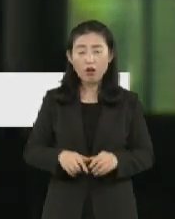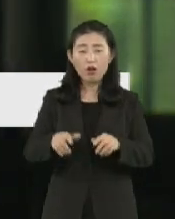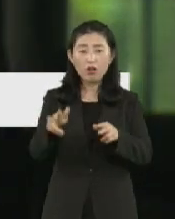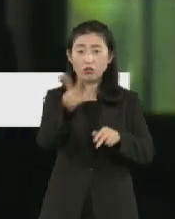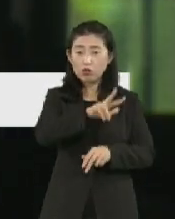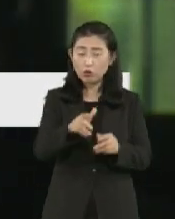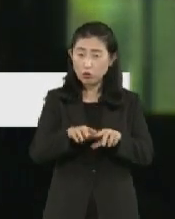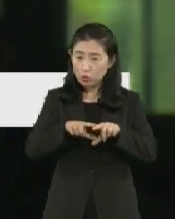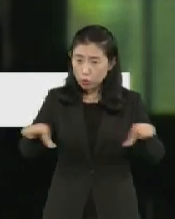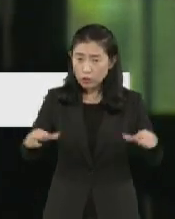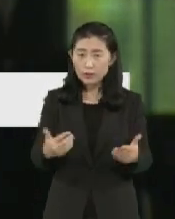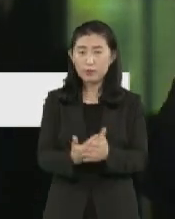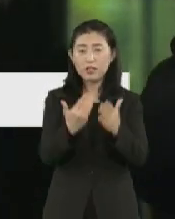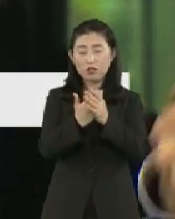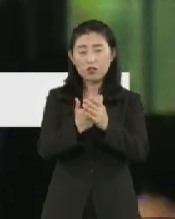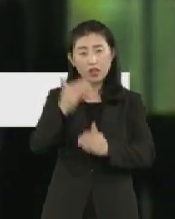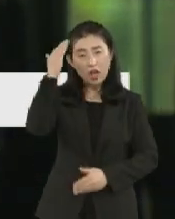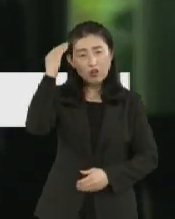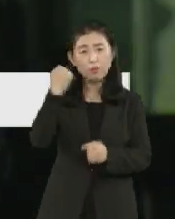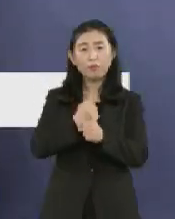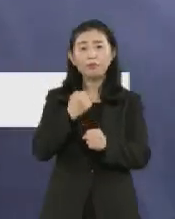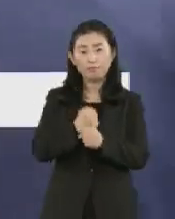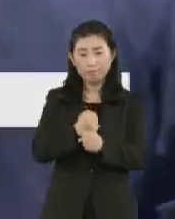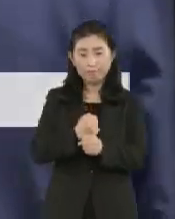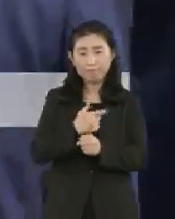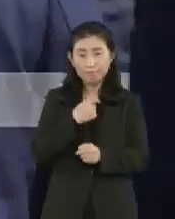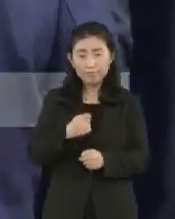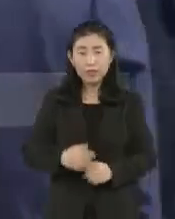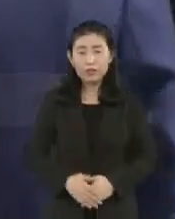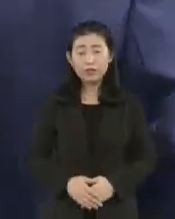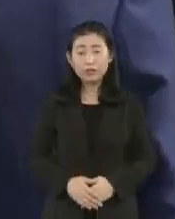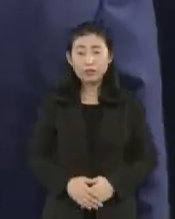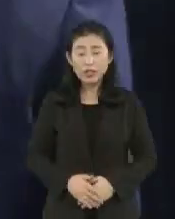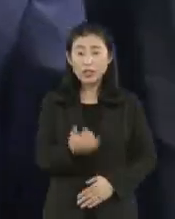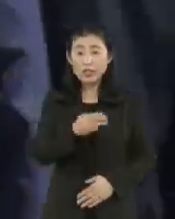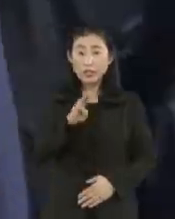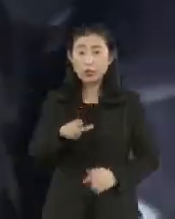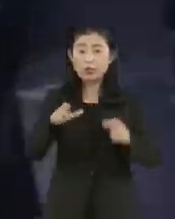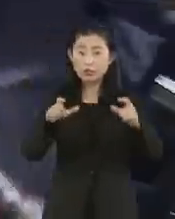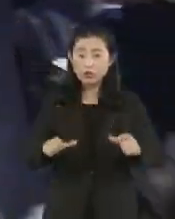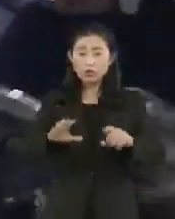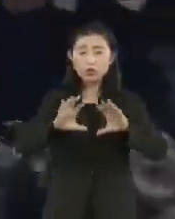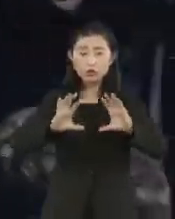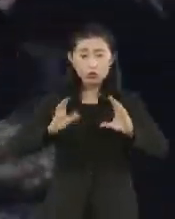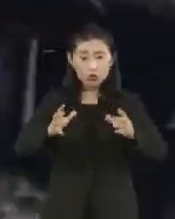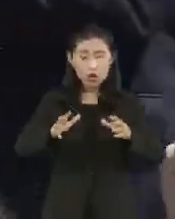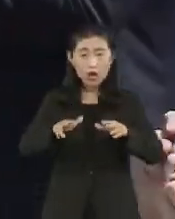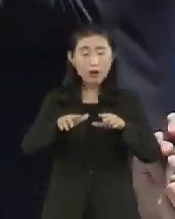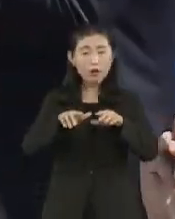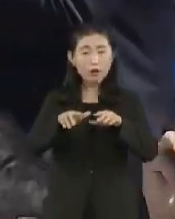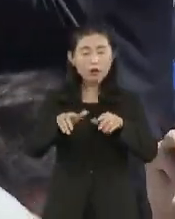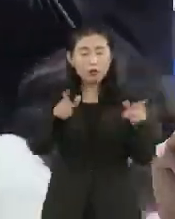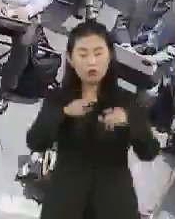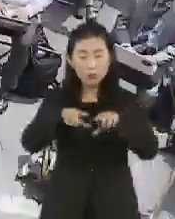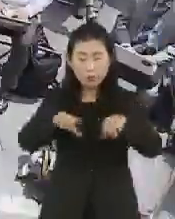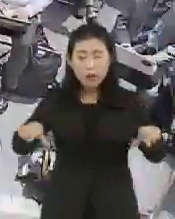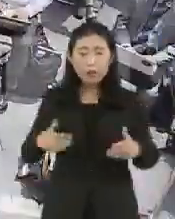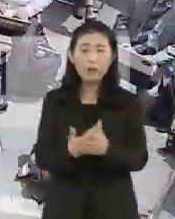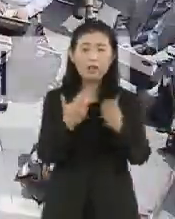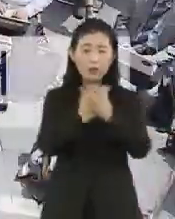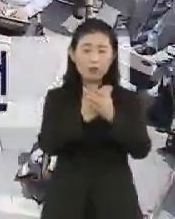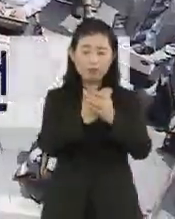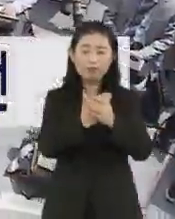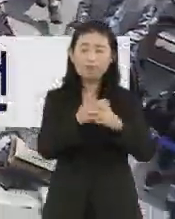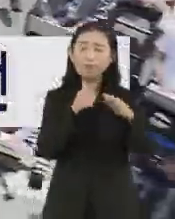함께 잘사는 대한민국을 만들어야 합니다 양 기사는 세종시가 국가균형발전 상징 도시이고 지난